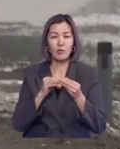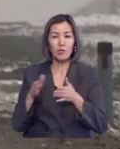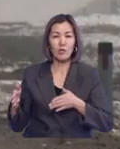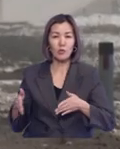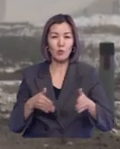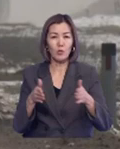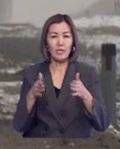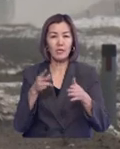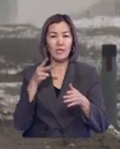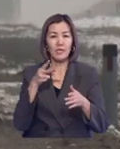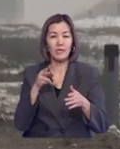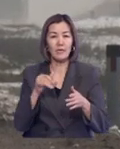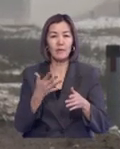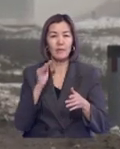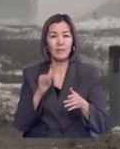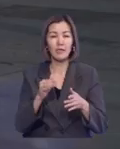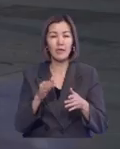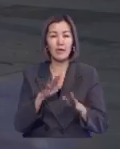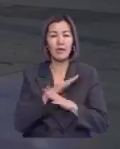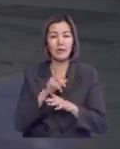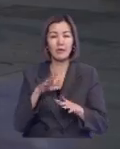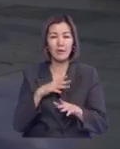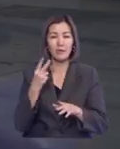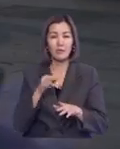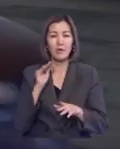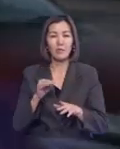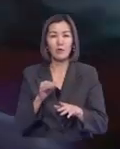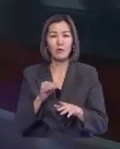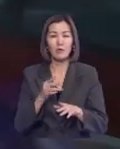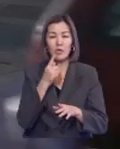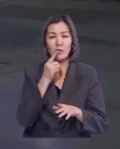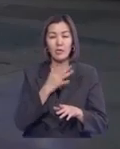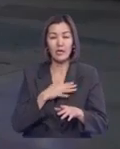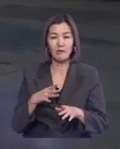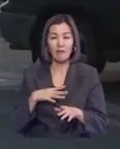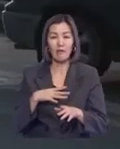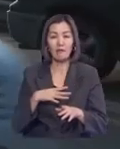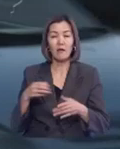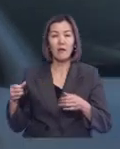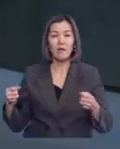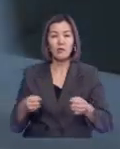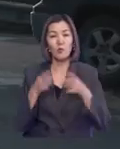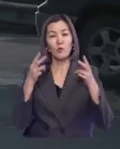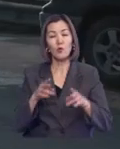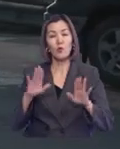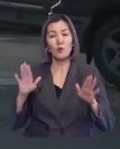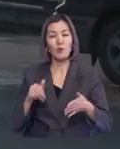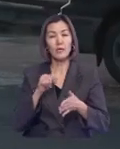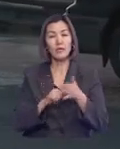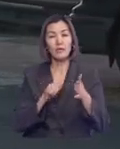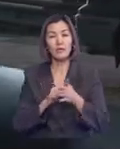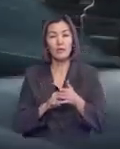жолдарға 2000-нан аса адам қаза тапқан, 20000-ға жуық тұрғын жарақат алған. Жол көлік оқиғаларына себептердің